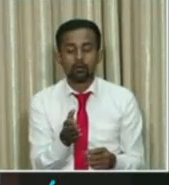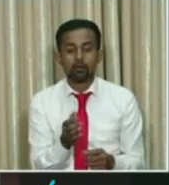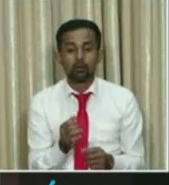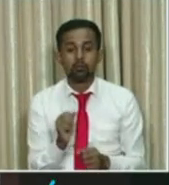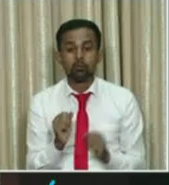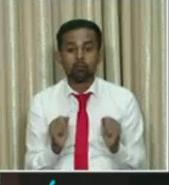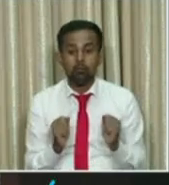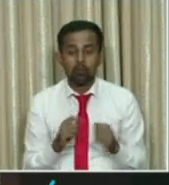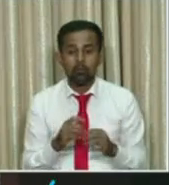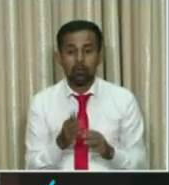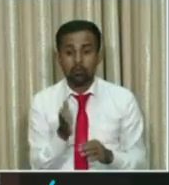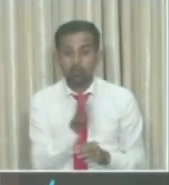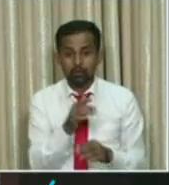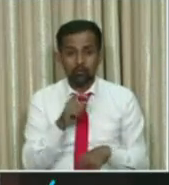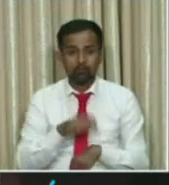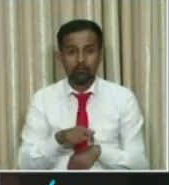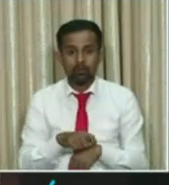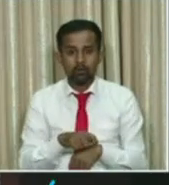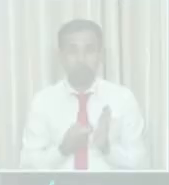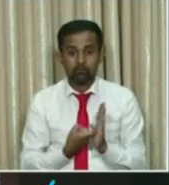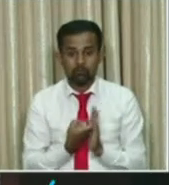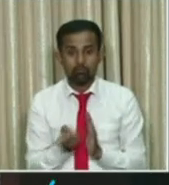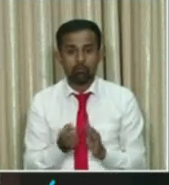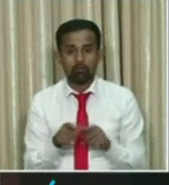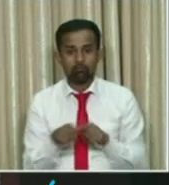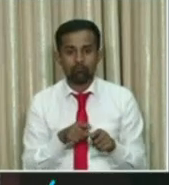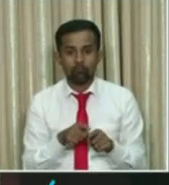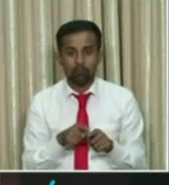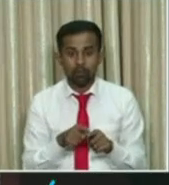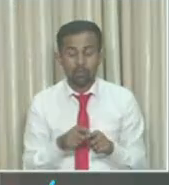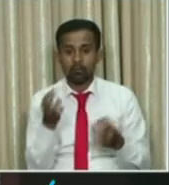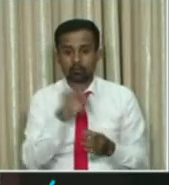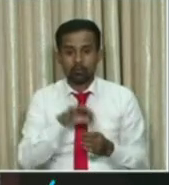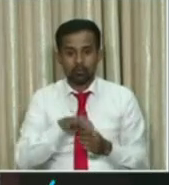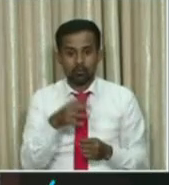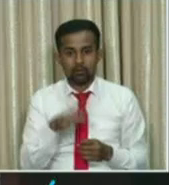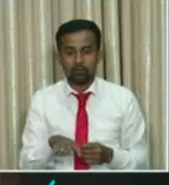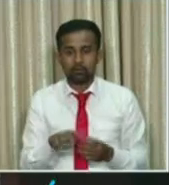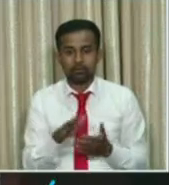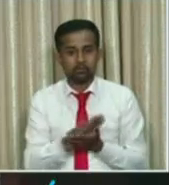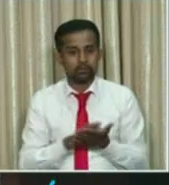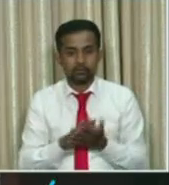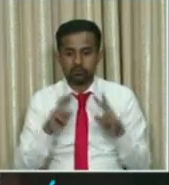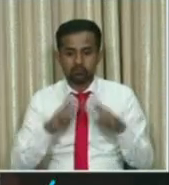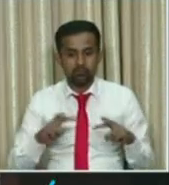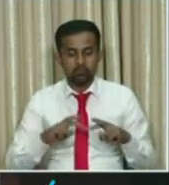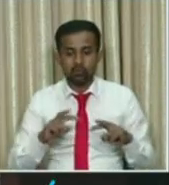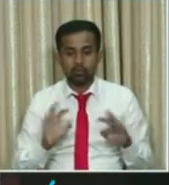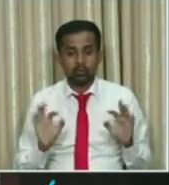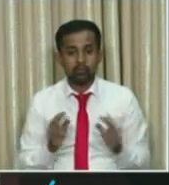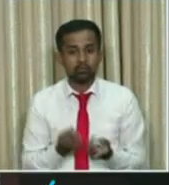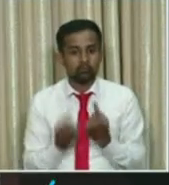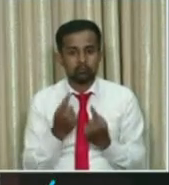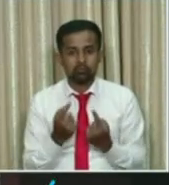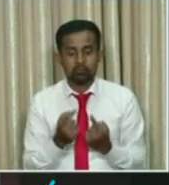තමයි ඒ අතුරු කාලය තුල අනීතික ලෙස ප්‍රෝටම් චෙයාර්මන්ලා පත් කරගෙන කිසිම විශ්ලේෂණයක් අධීක්ෂණයක්